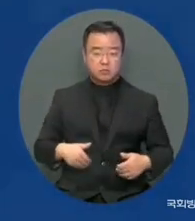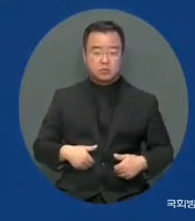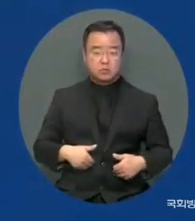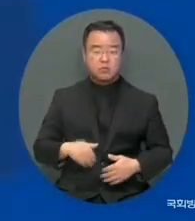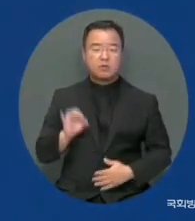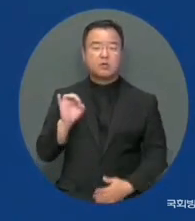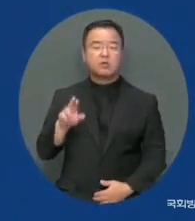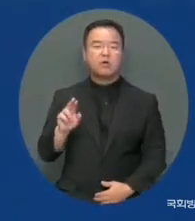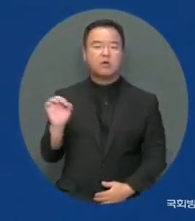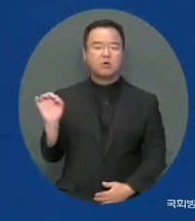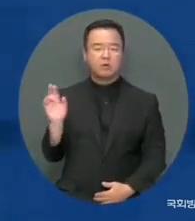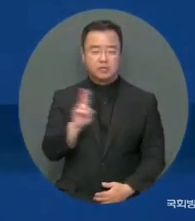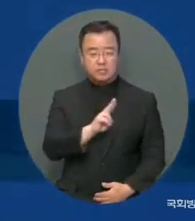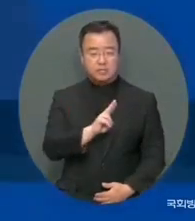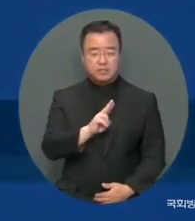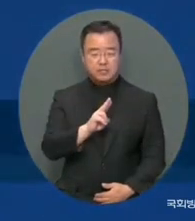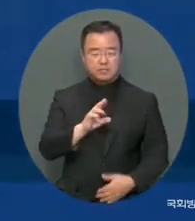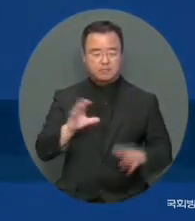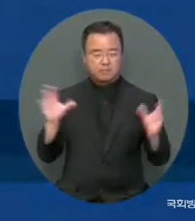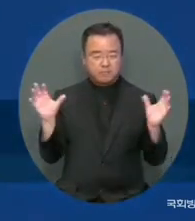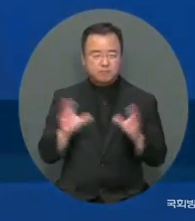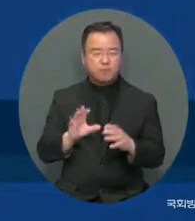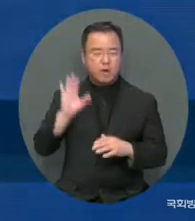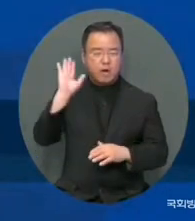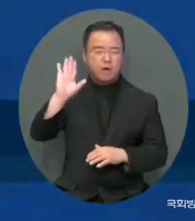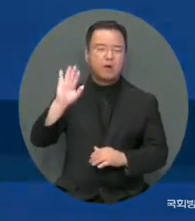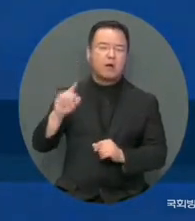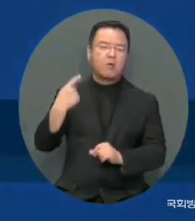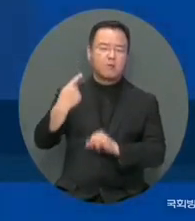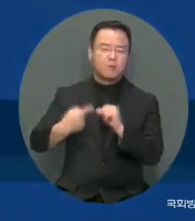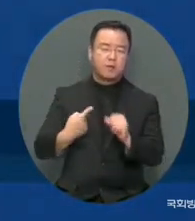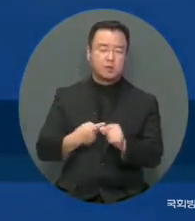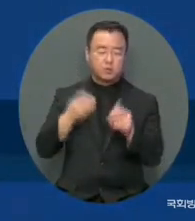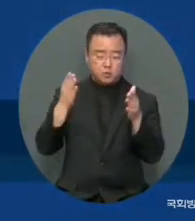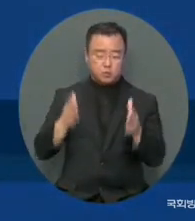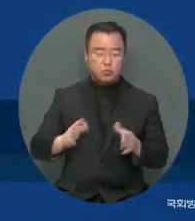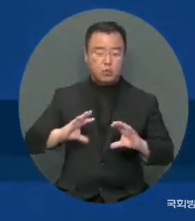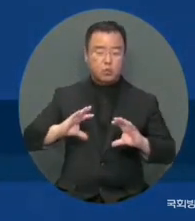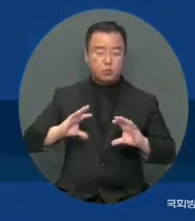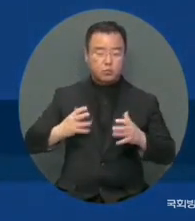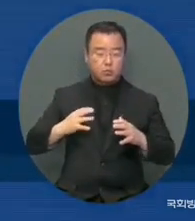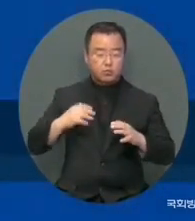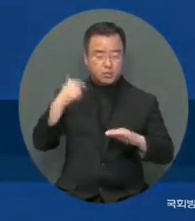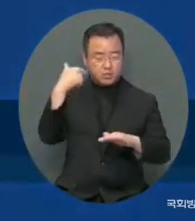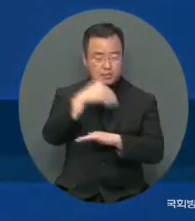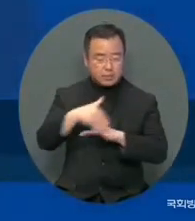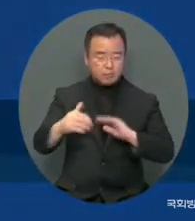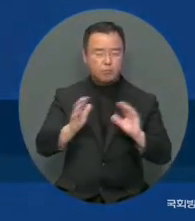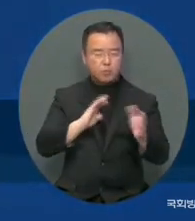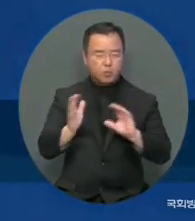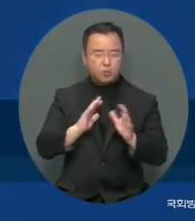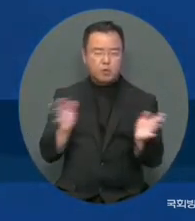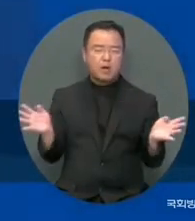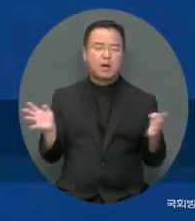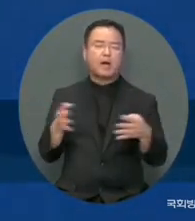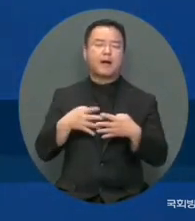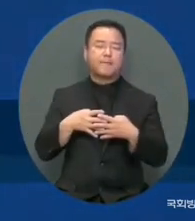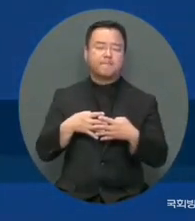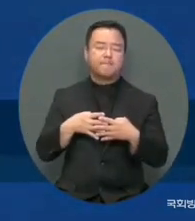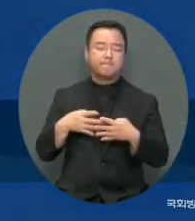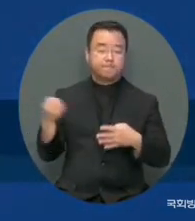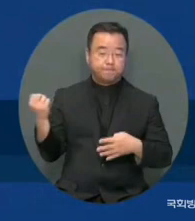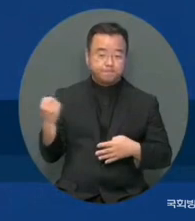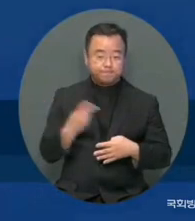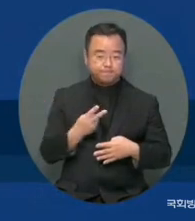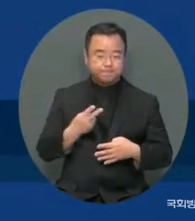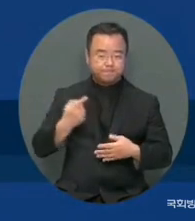여야가 머리를 맞대고 앞으로 100년의 국가 전략을 토론하고 합의하고 흔들림 없이